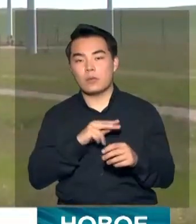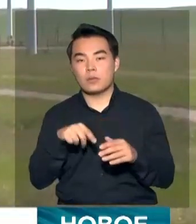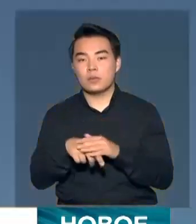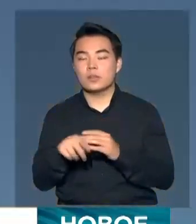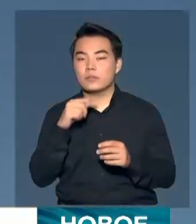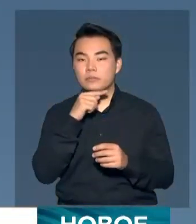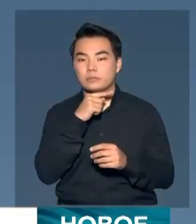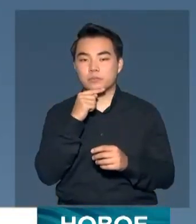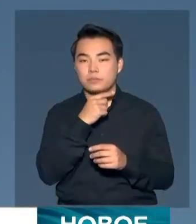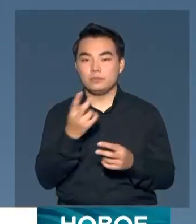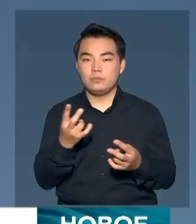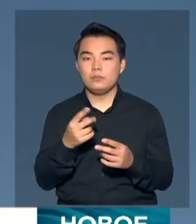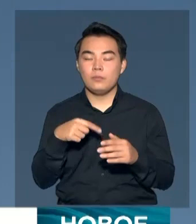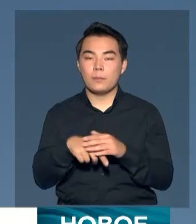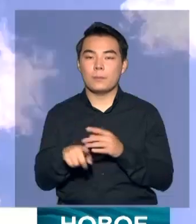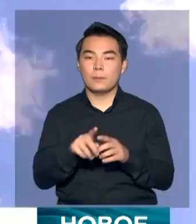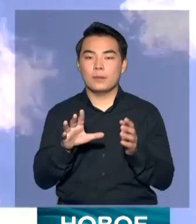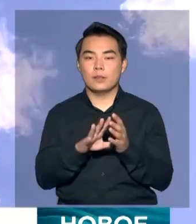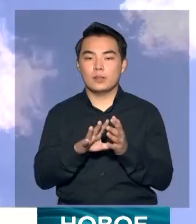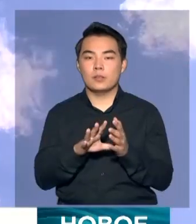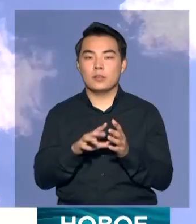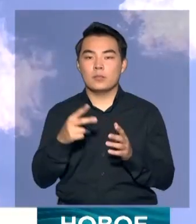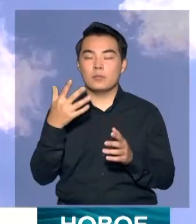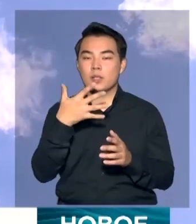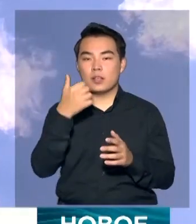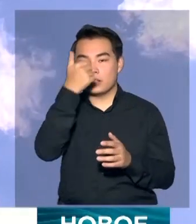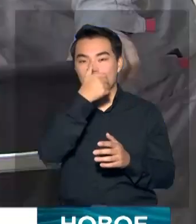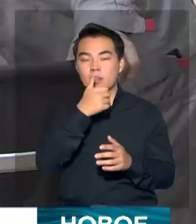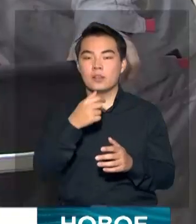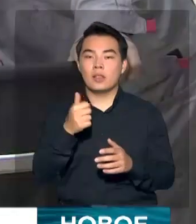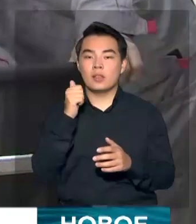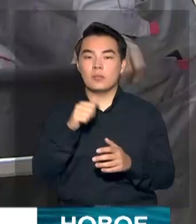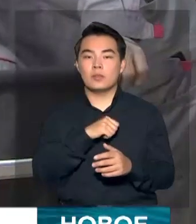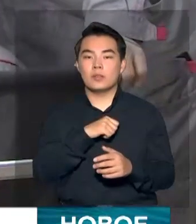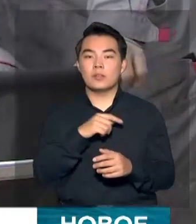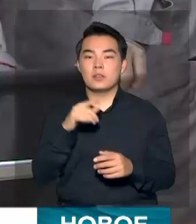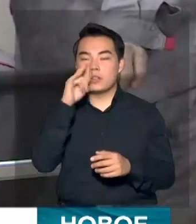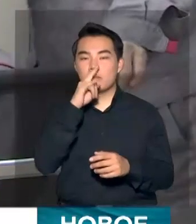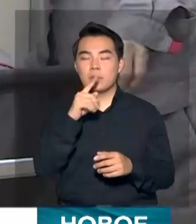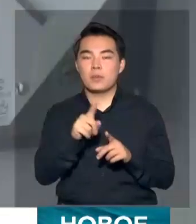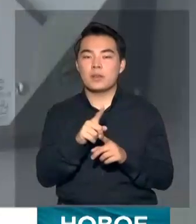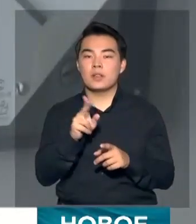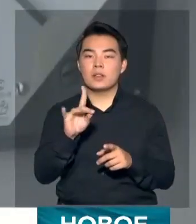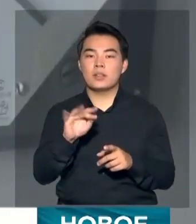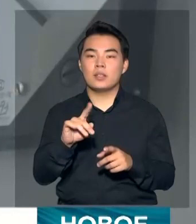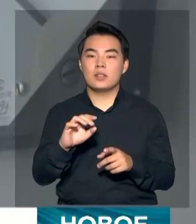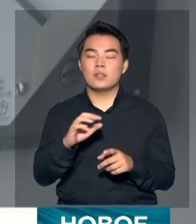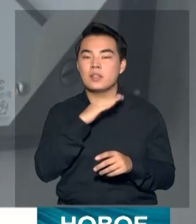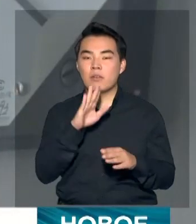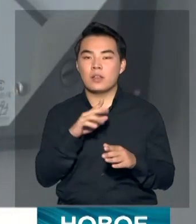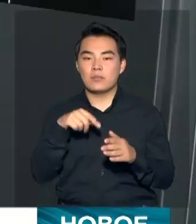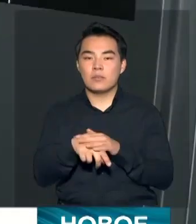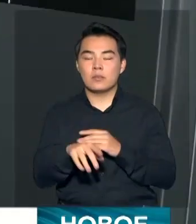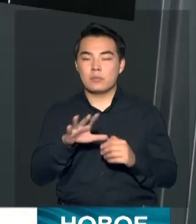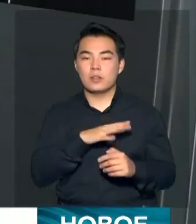идеология энергоэффективности как инструмент возникла еще 50 лет назад, во время нефтяного кризиса. Поэтому для всех отраслей экономики